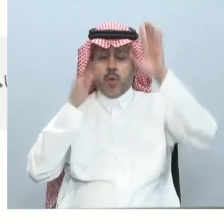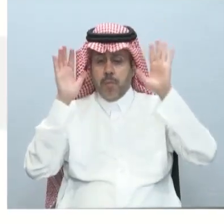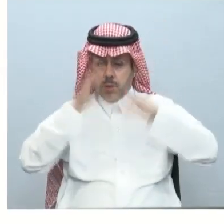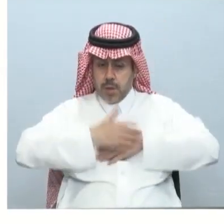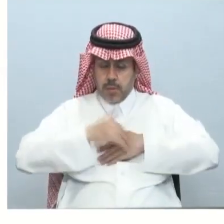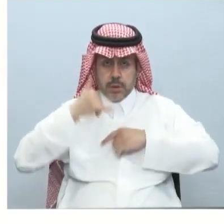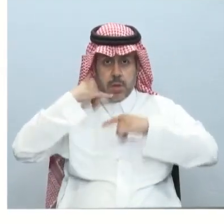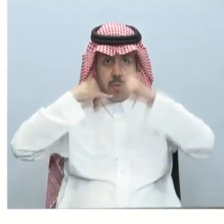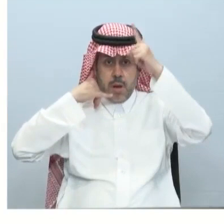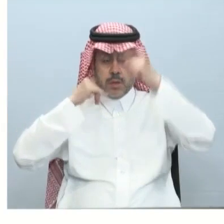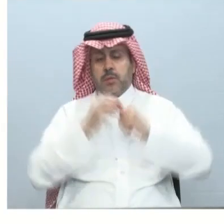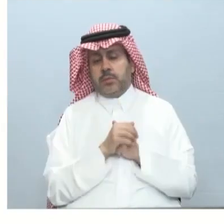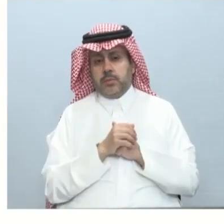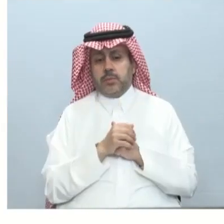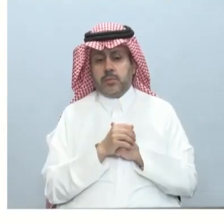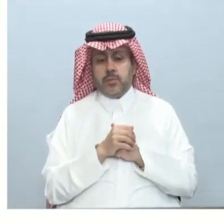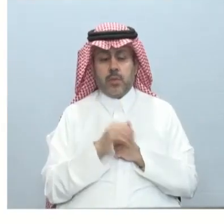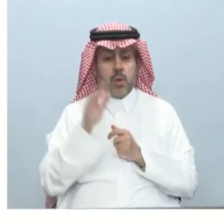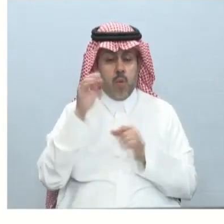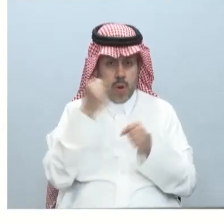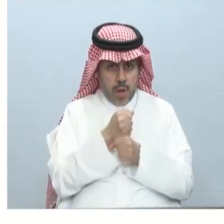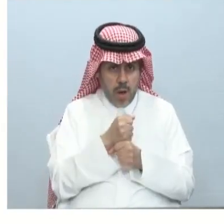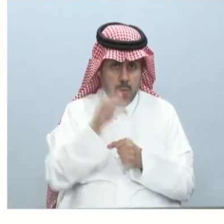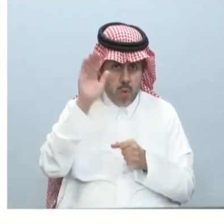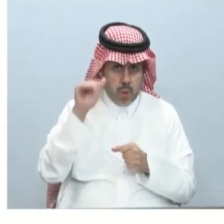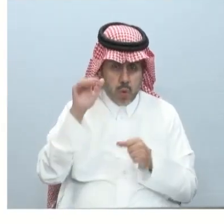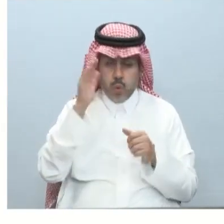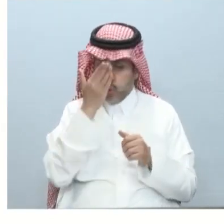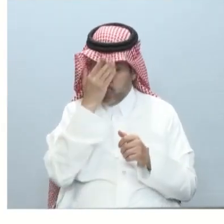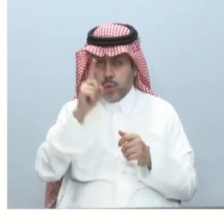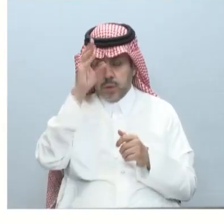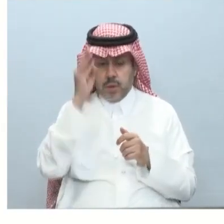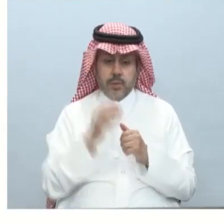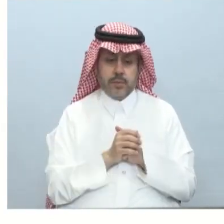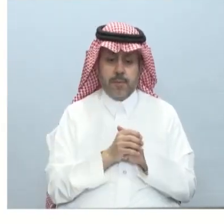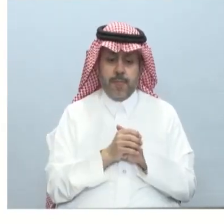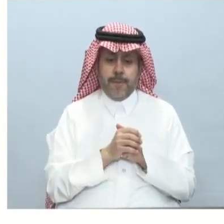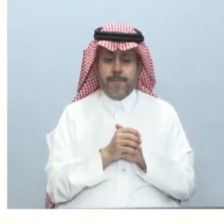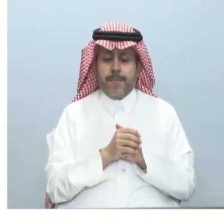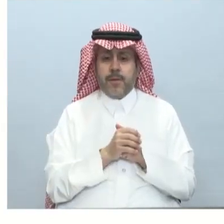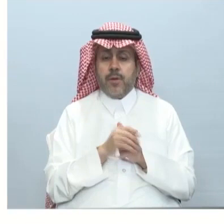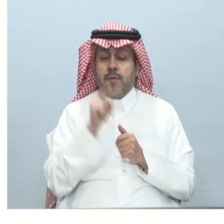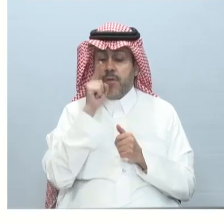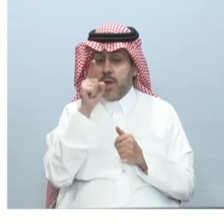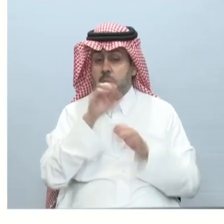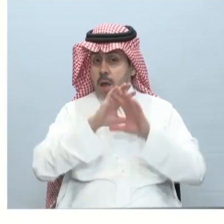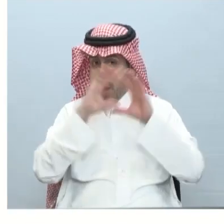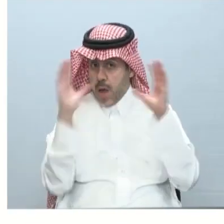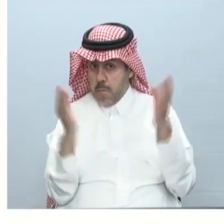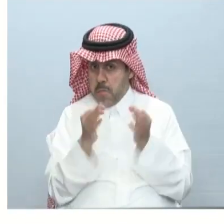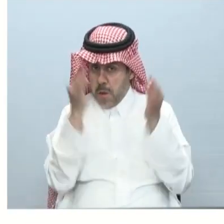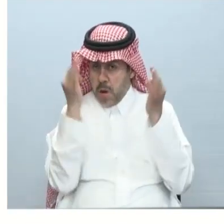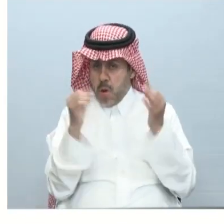وبين ربه والقيام والركوع والسجود لله رب العالمين ففيها كمال حب مع